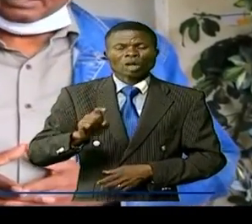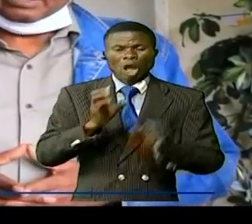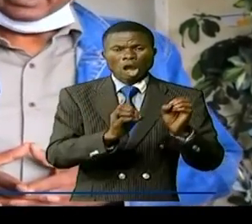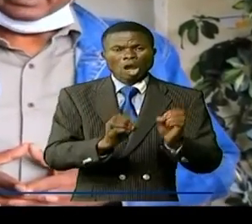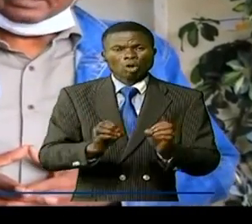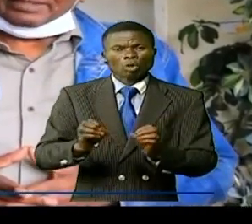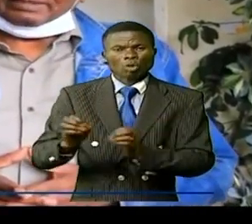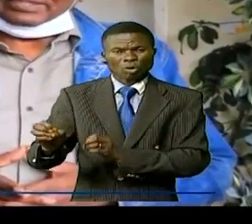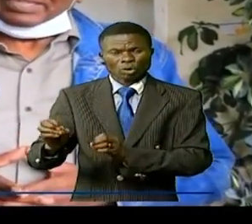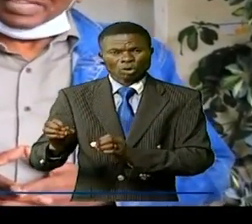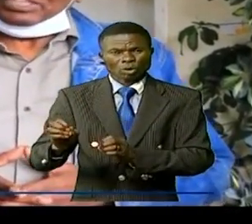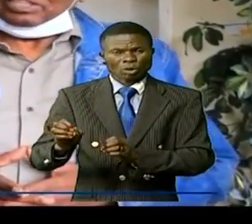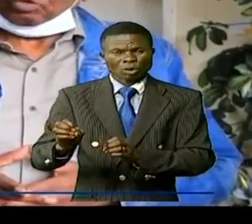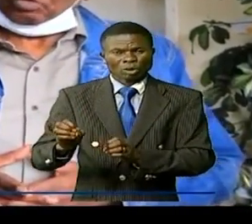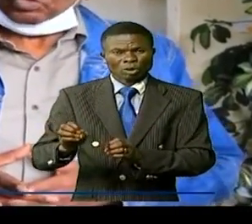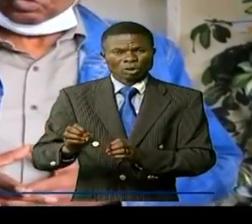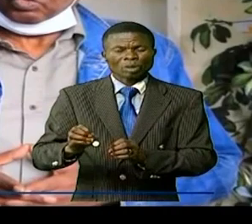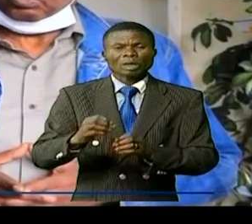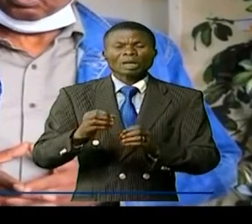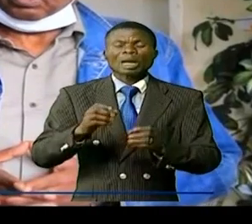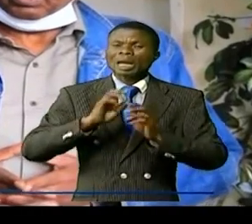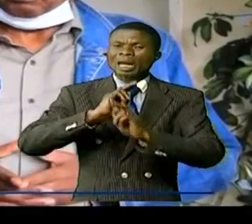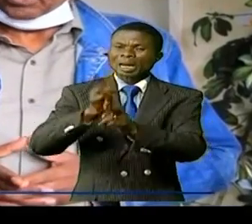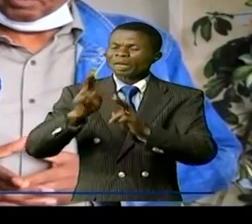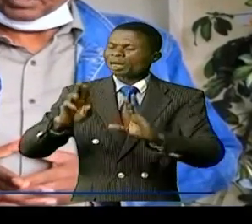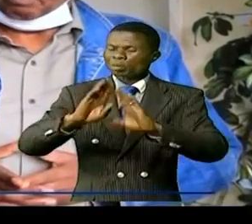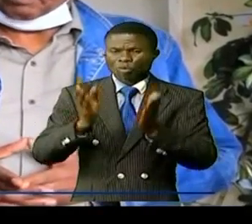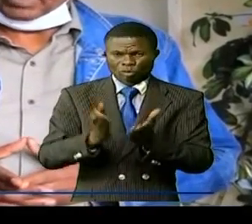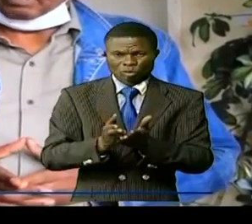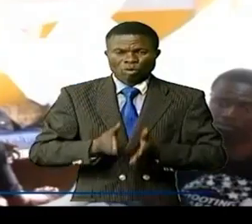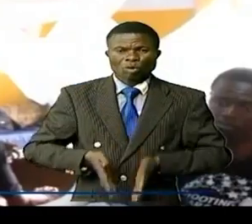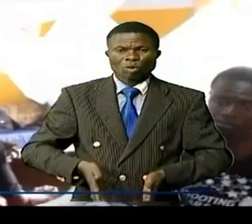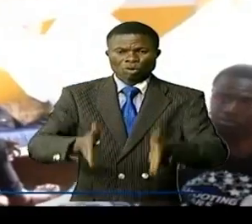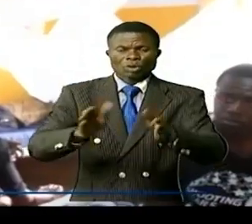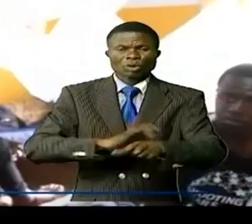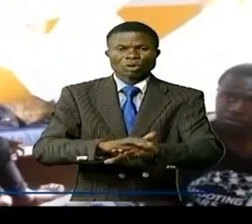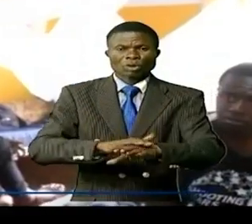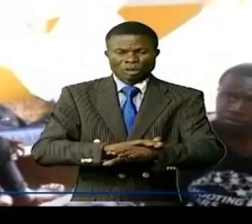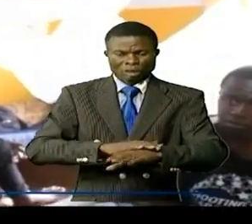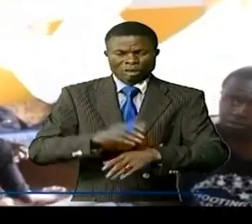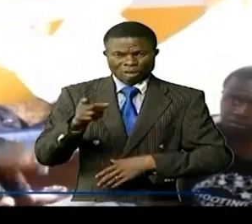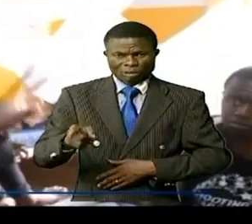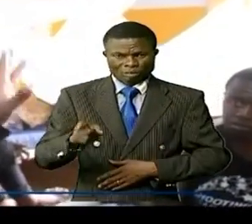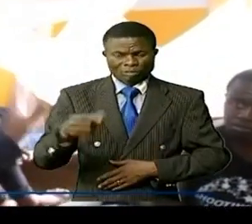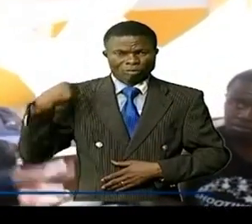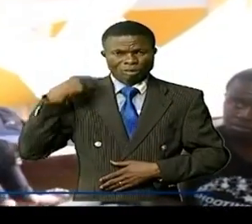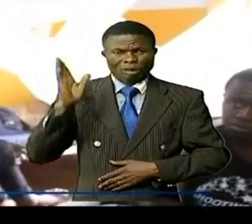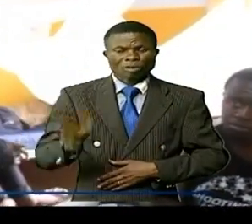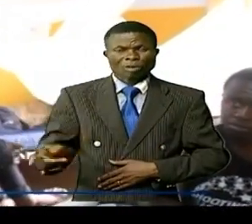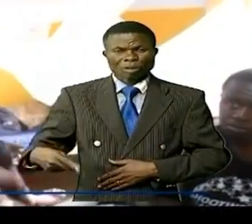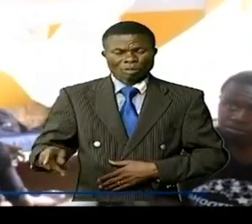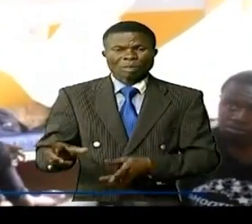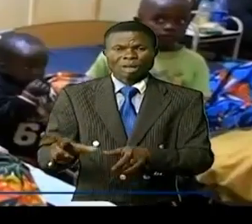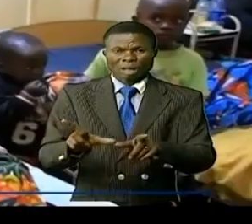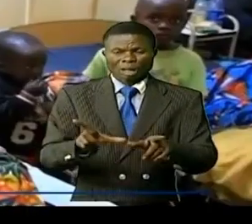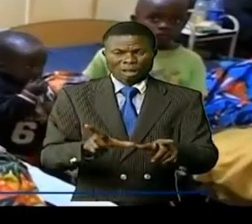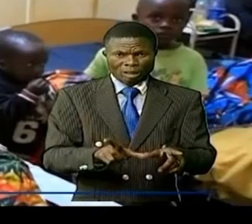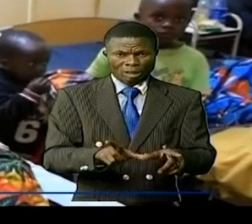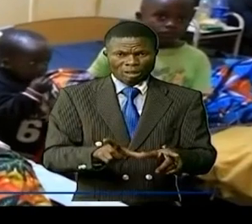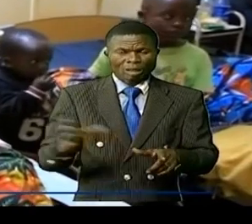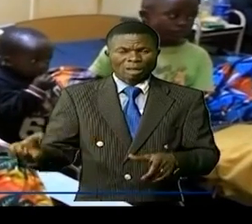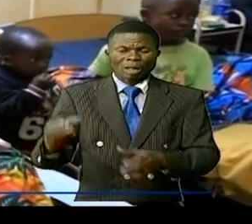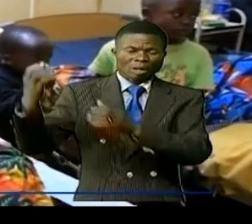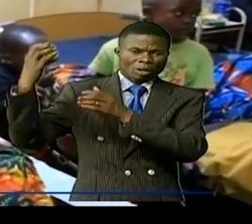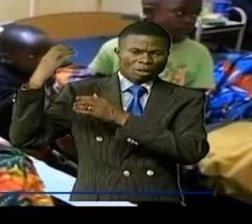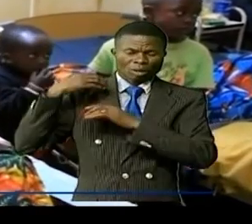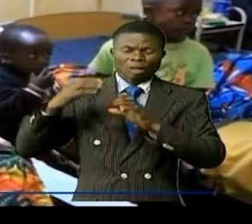organiser les états généraux sur le chemin de fer. Signalant que le gouvernement provincial du Lualaba a pris en charge